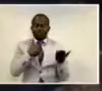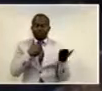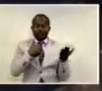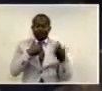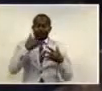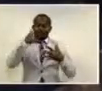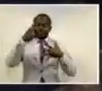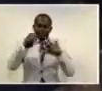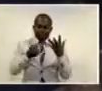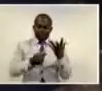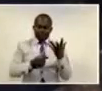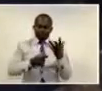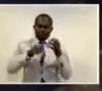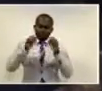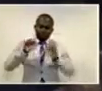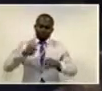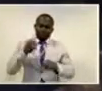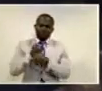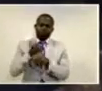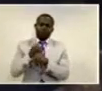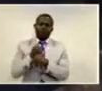hari byinshi dushobora gukora